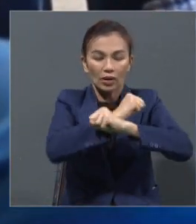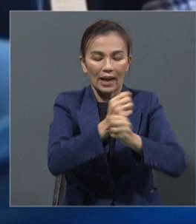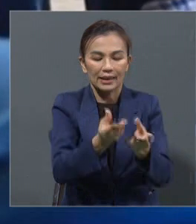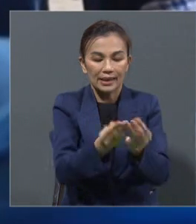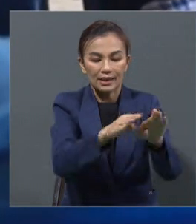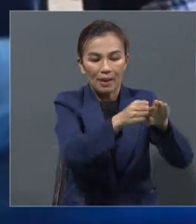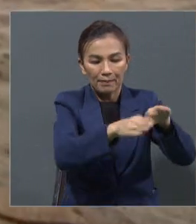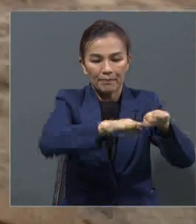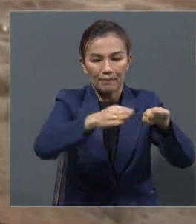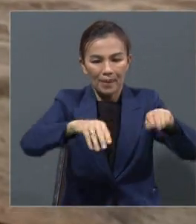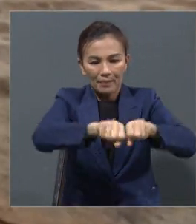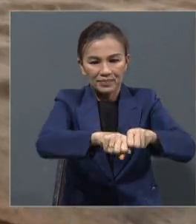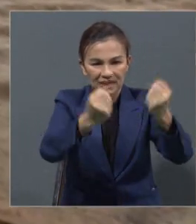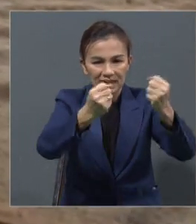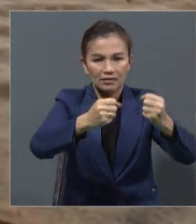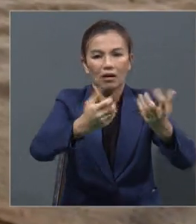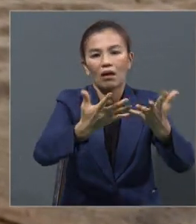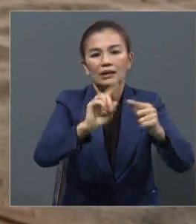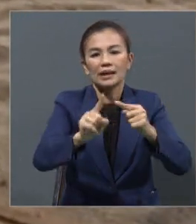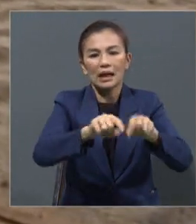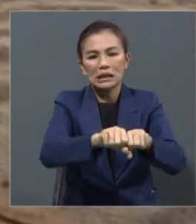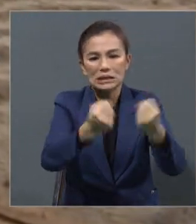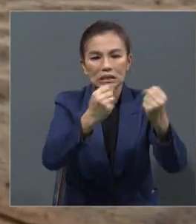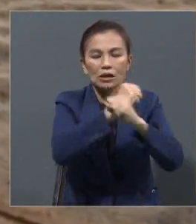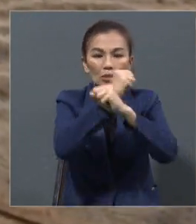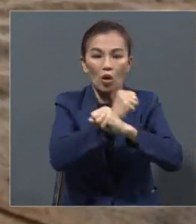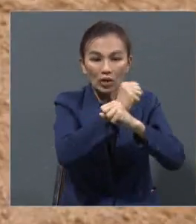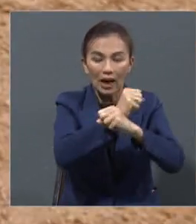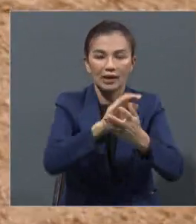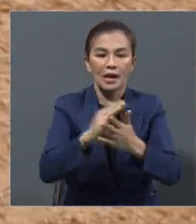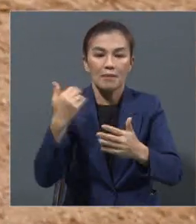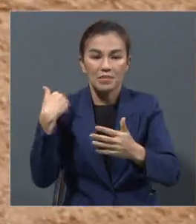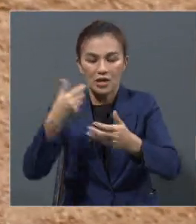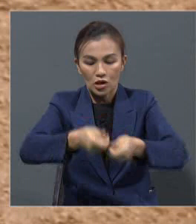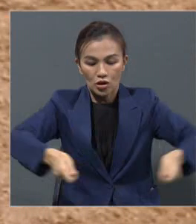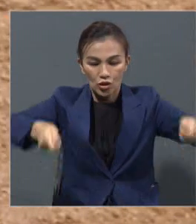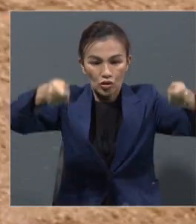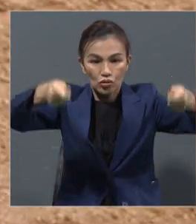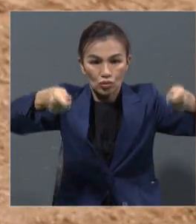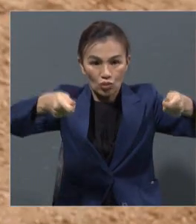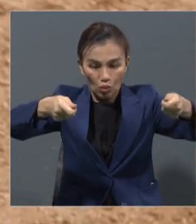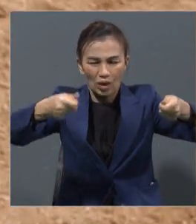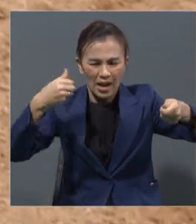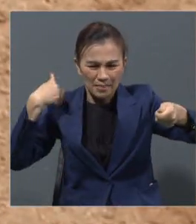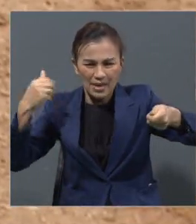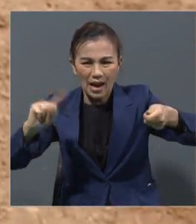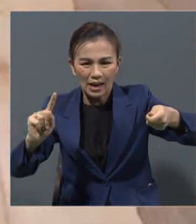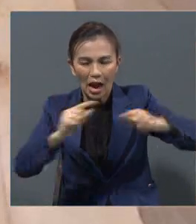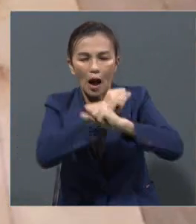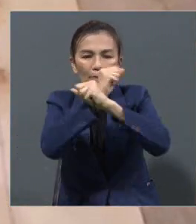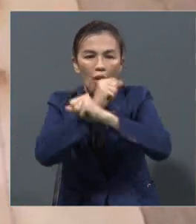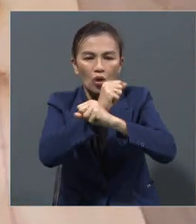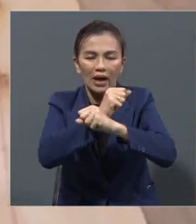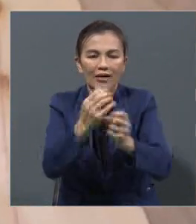ปูทับไว้เนี่ยมันรั่วหรือว่าฉีกขาดได้ง่ายแล้วก็นำถุงขนาดใหญ่หรือว่าบิ๊กแบใส่กากแร่จากรถขนส่งกันไม่ให้มีการ